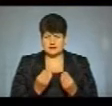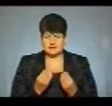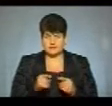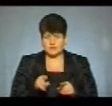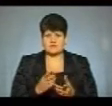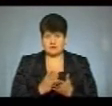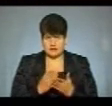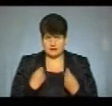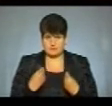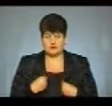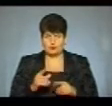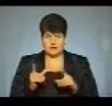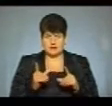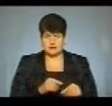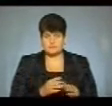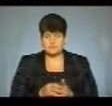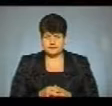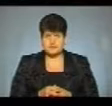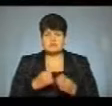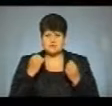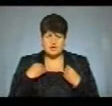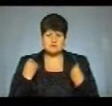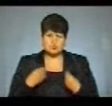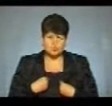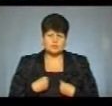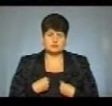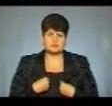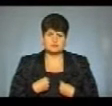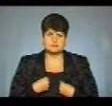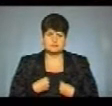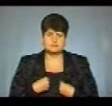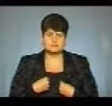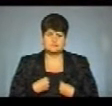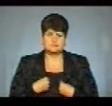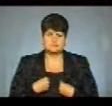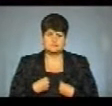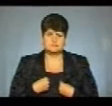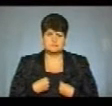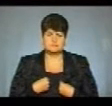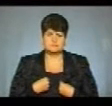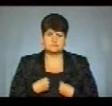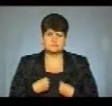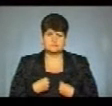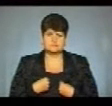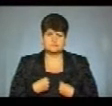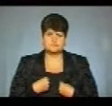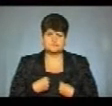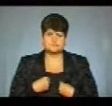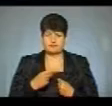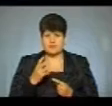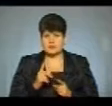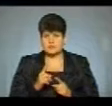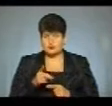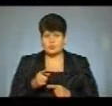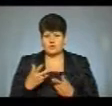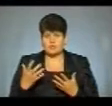так і поїхав цьому на Майдан. Ті шапці, курці, теж потім його на оранжереї навіть його розпізнавав. По